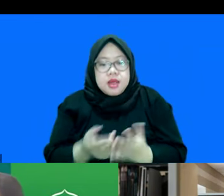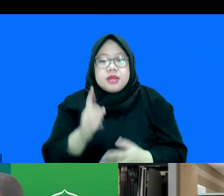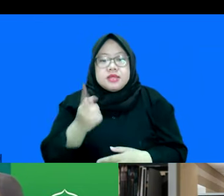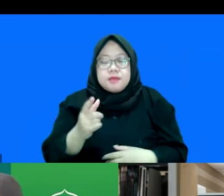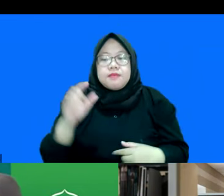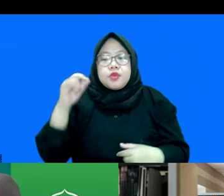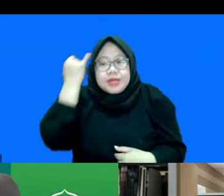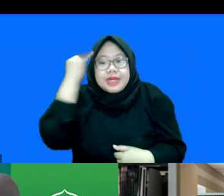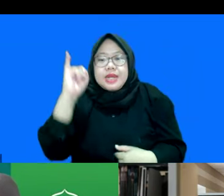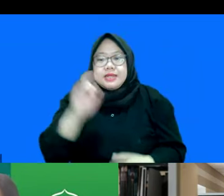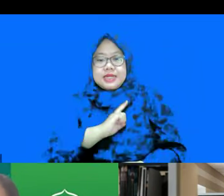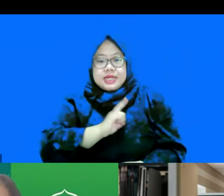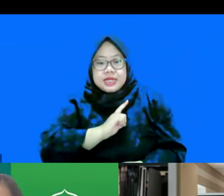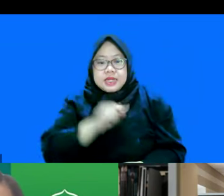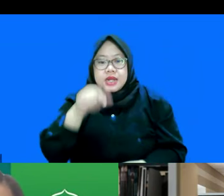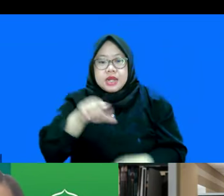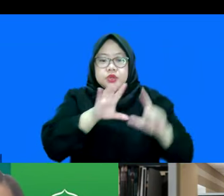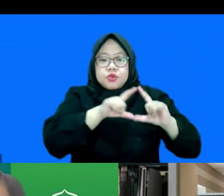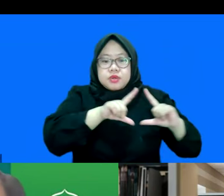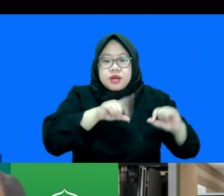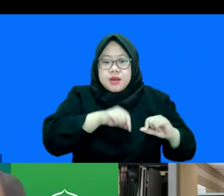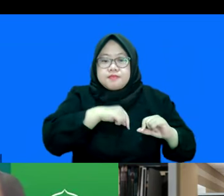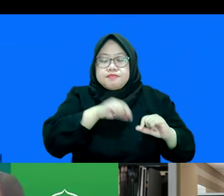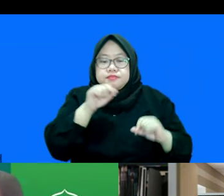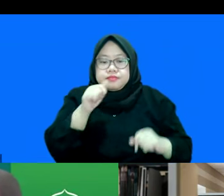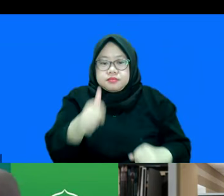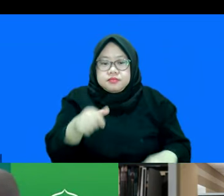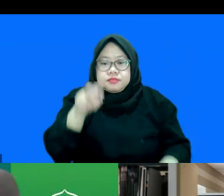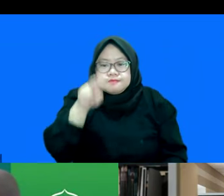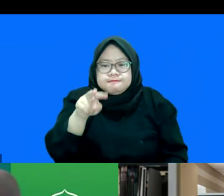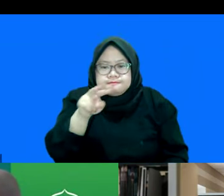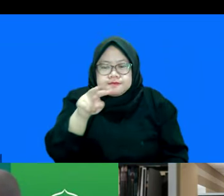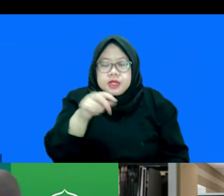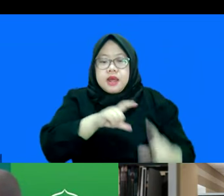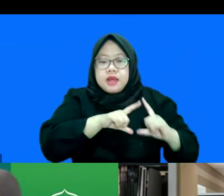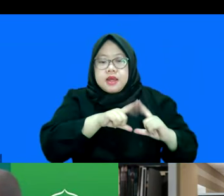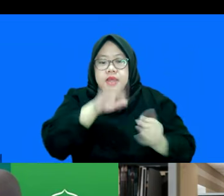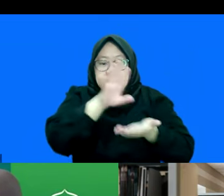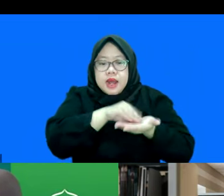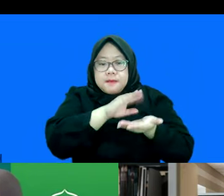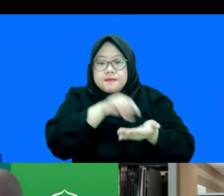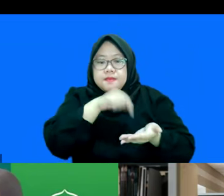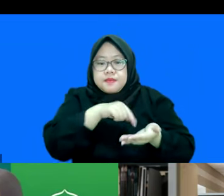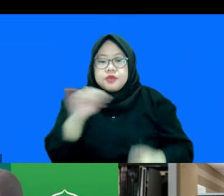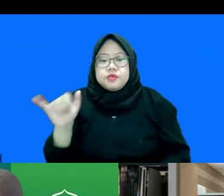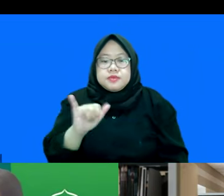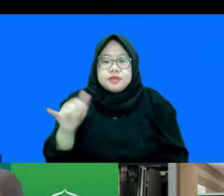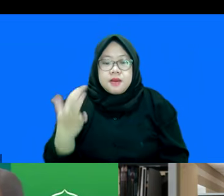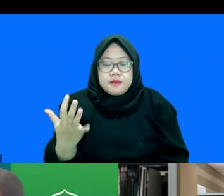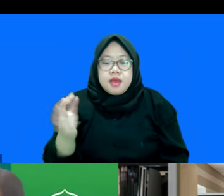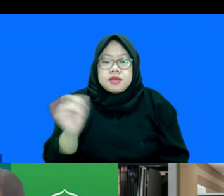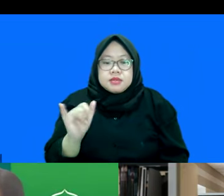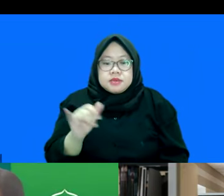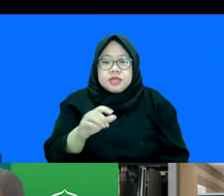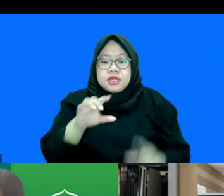tidak ada aturannya, jadi dia direkam, ya kita bisa bikin, kita bisa bilang rekamannya ini seolah-olah lah. Rekaman